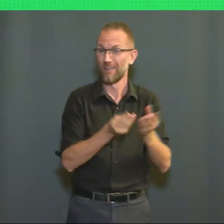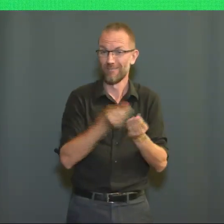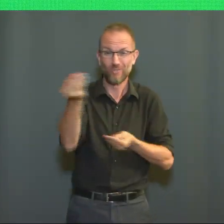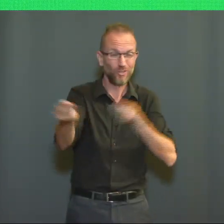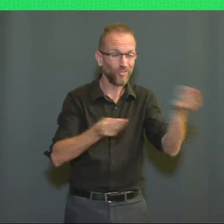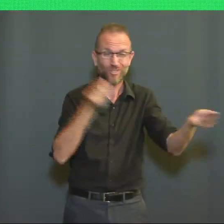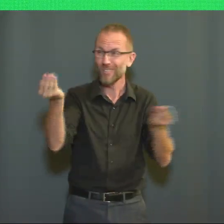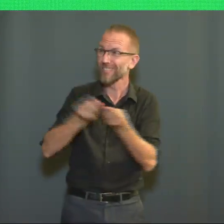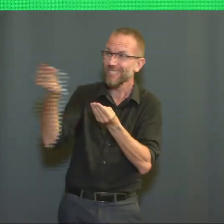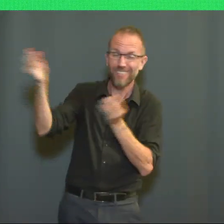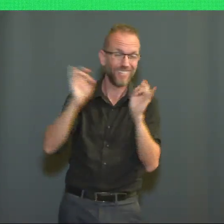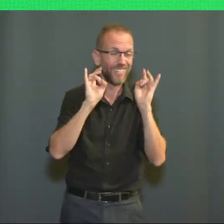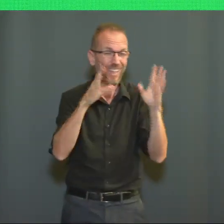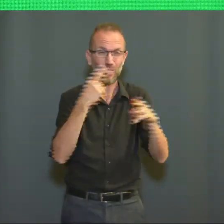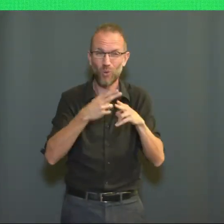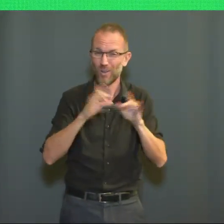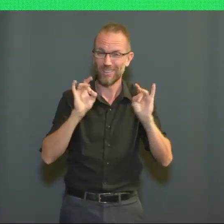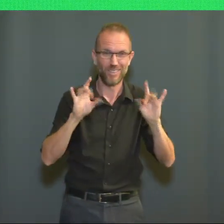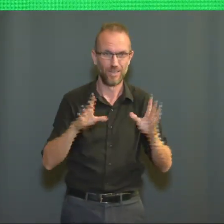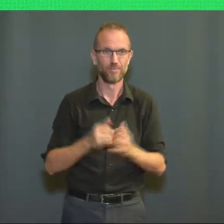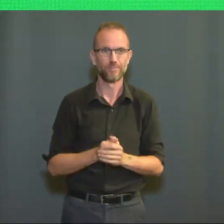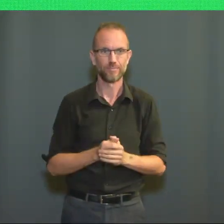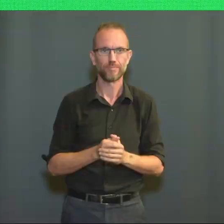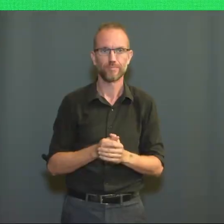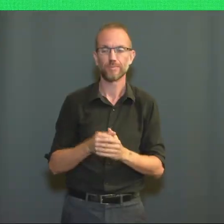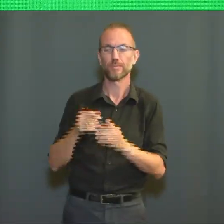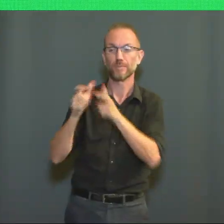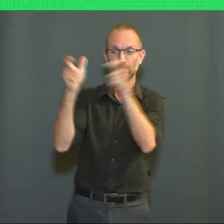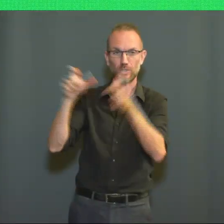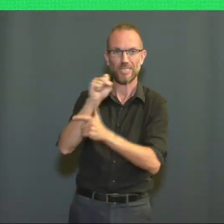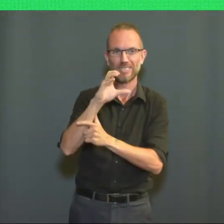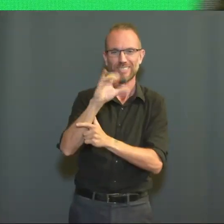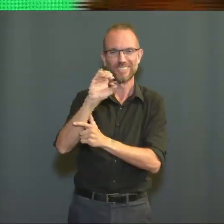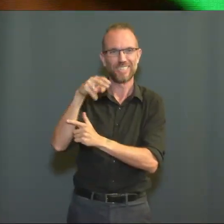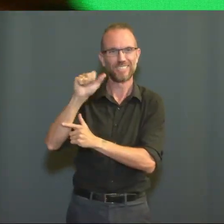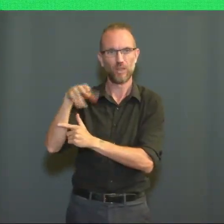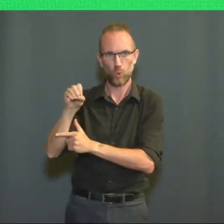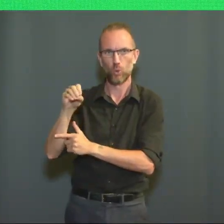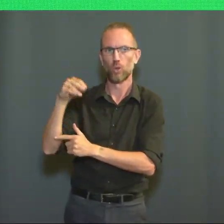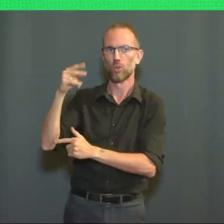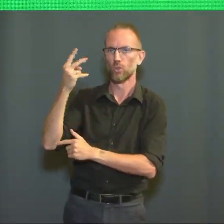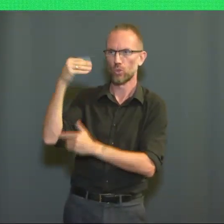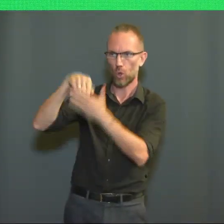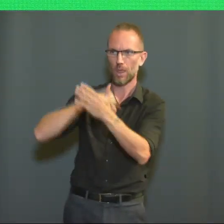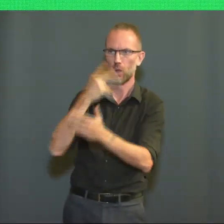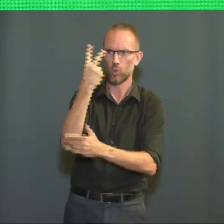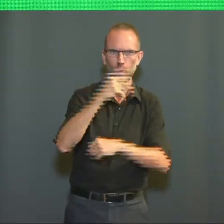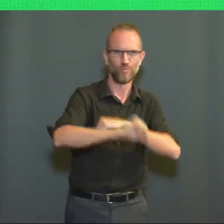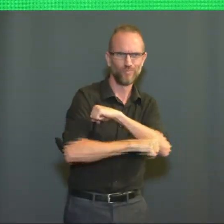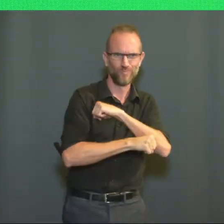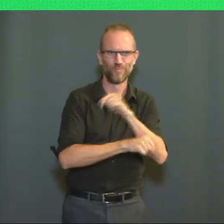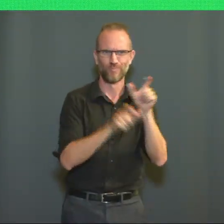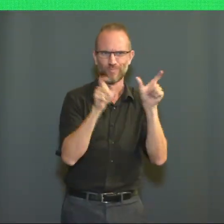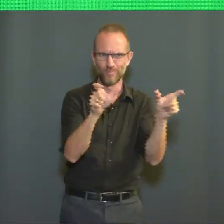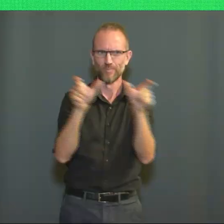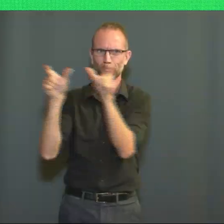a deux, disons, coffres-forts. On a le coffre-fort avec toutes les informations concernant les tests. Et là,